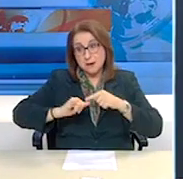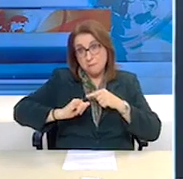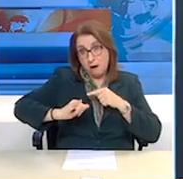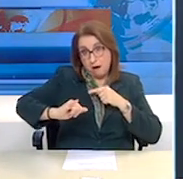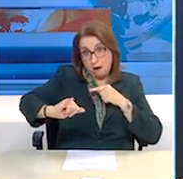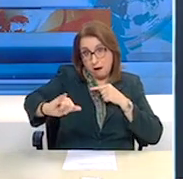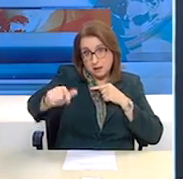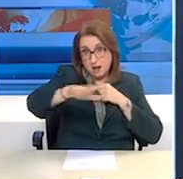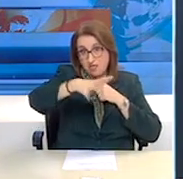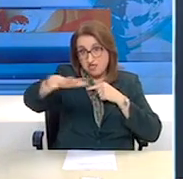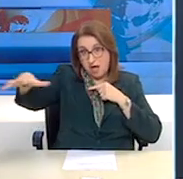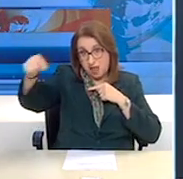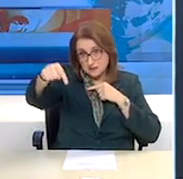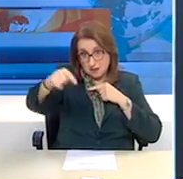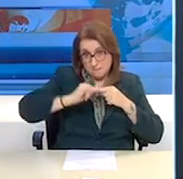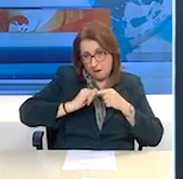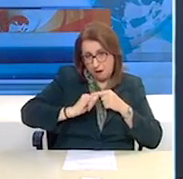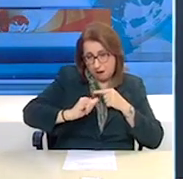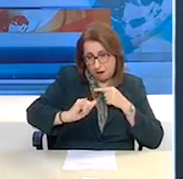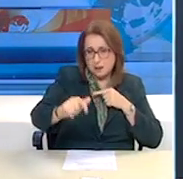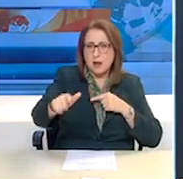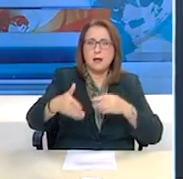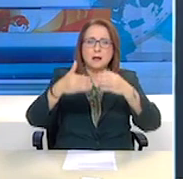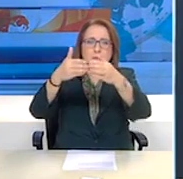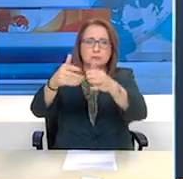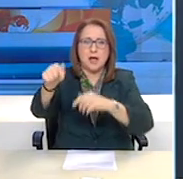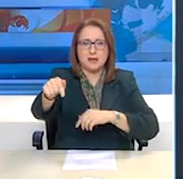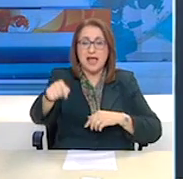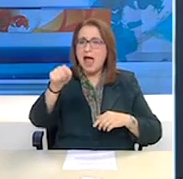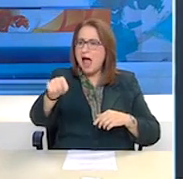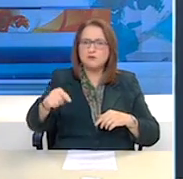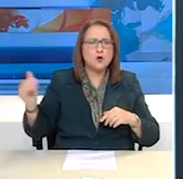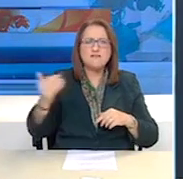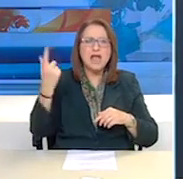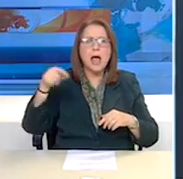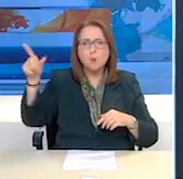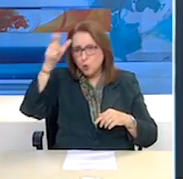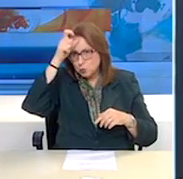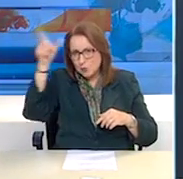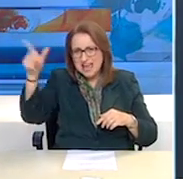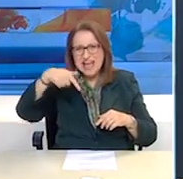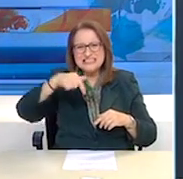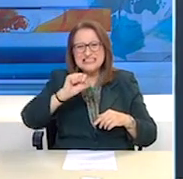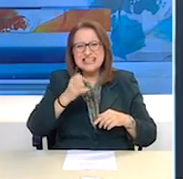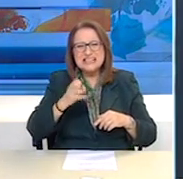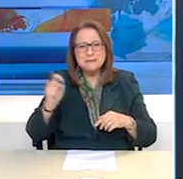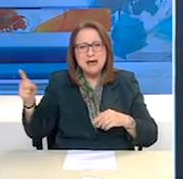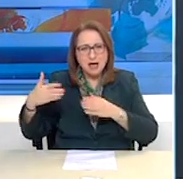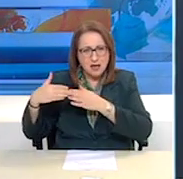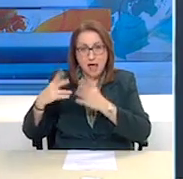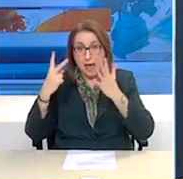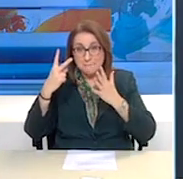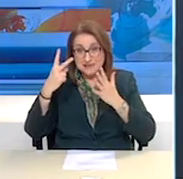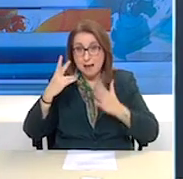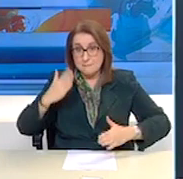Πειραιά. Το εν λόγω επιβατηγό ξεκίνησε από το Τσεσμέ της Τουρκίας στις 7 Μαρτίου με τελικό προορισμό την Ισπανία,